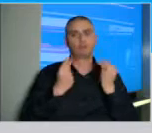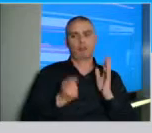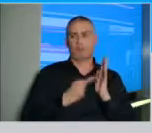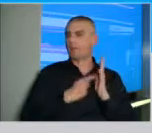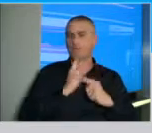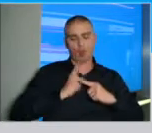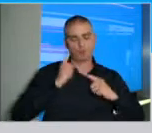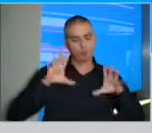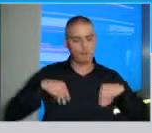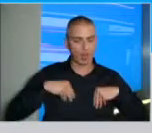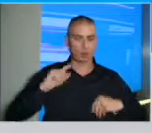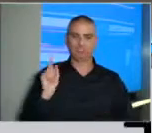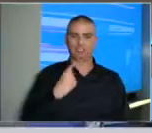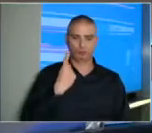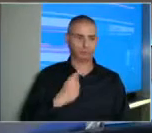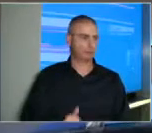לא בדיוק בקונצנזוס?